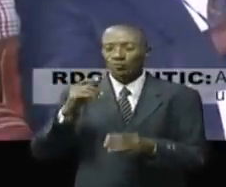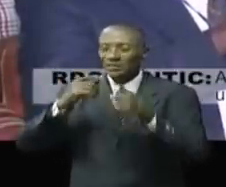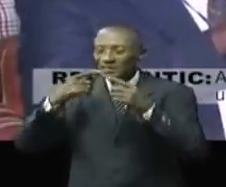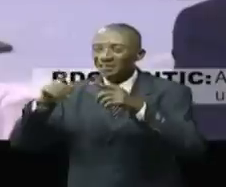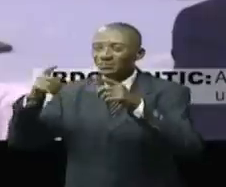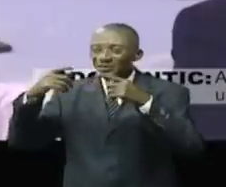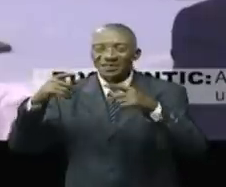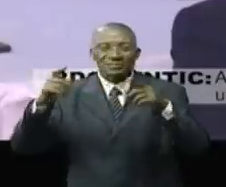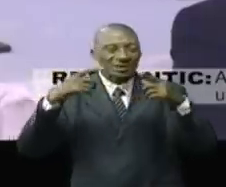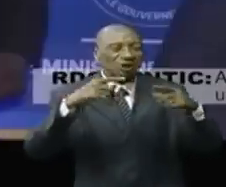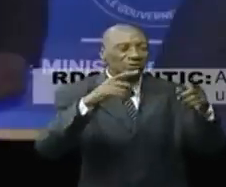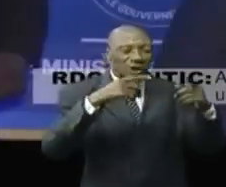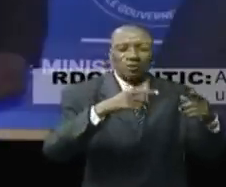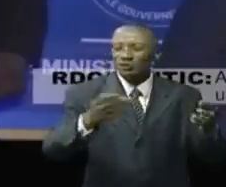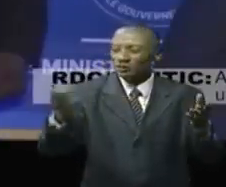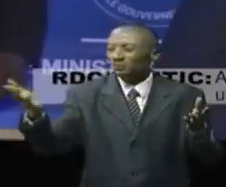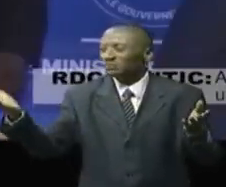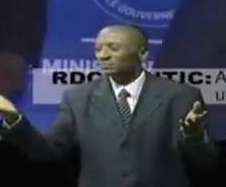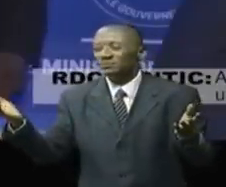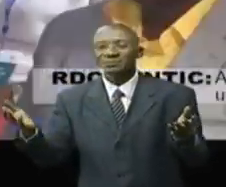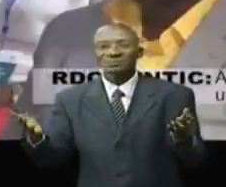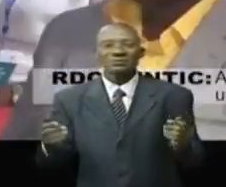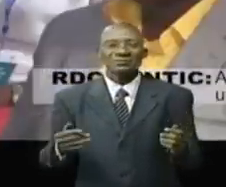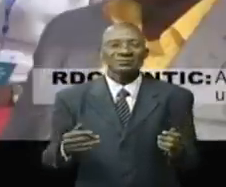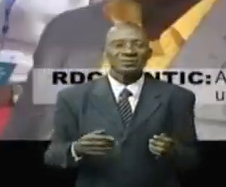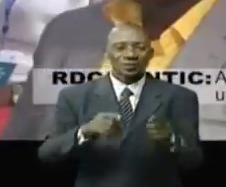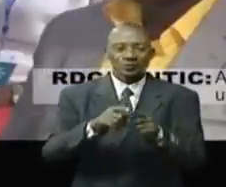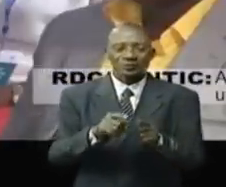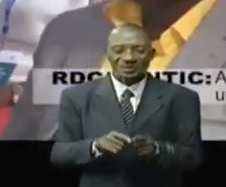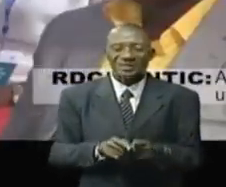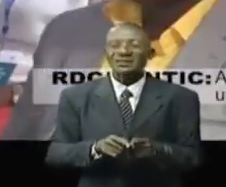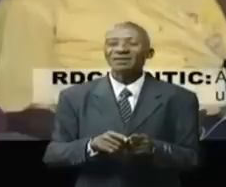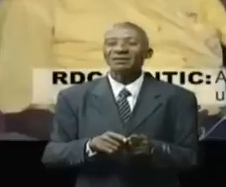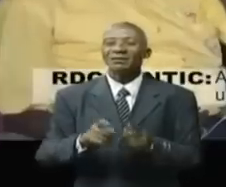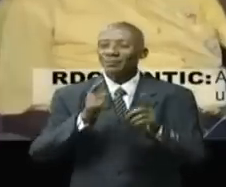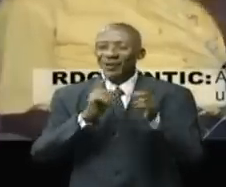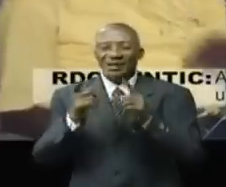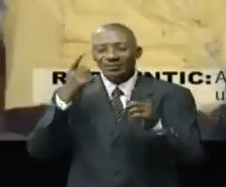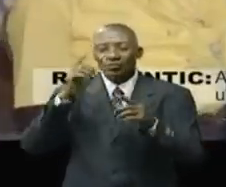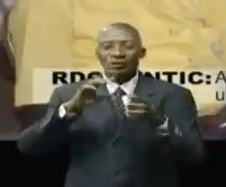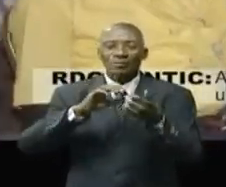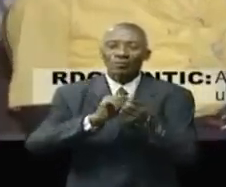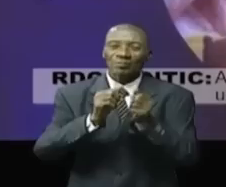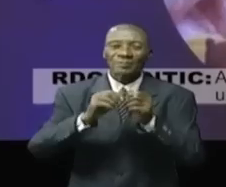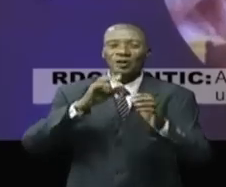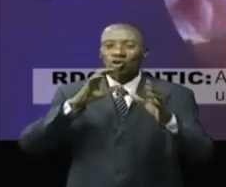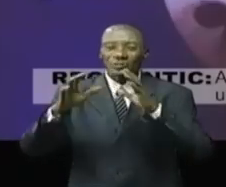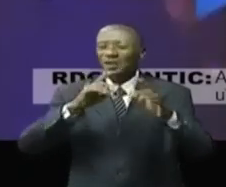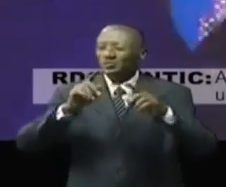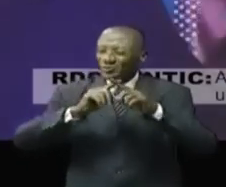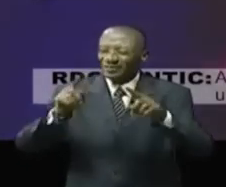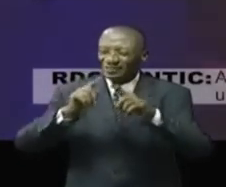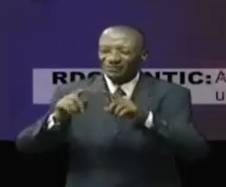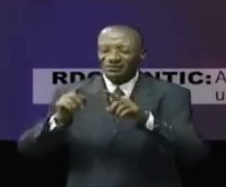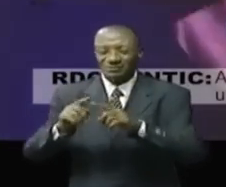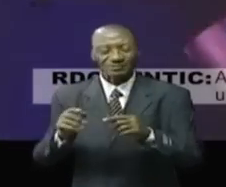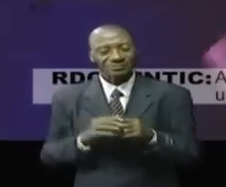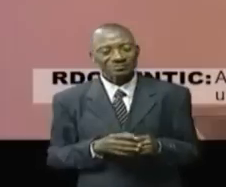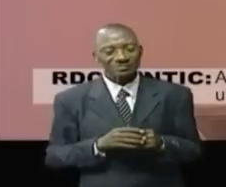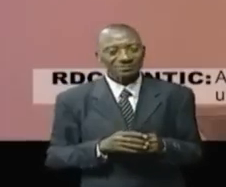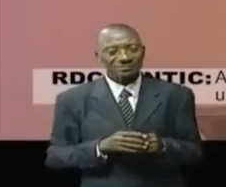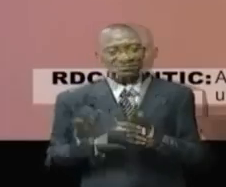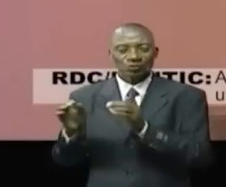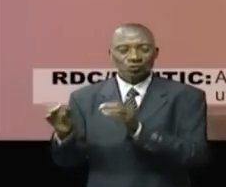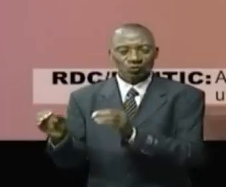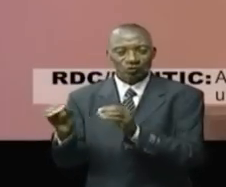et du vieillissement en bonne santé, c'est le thème retenu pour 2022 avec plusieurs sous-thèmes, notamment la réorganisation et